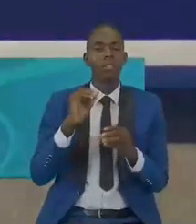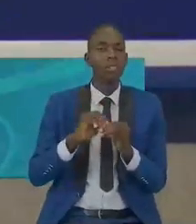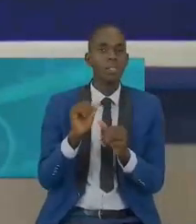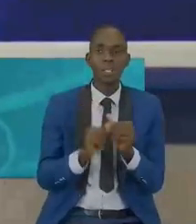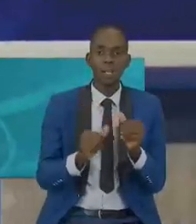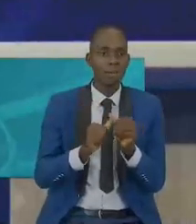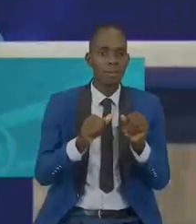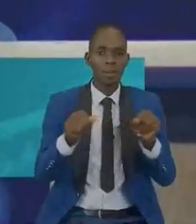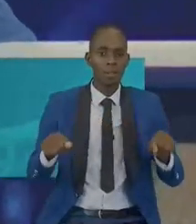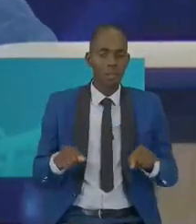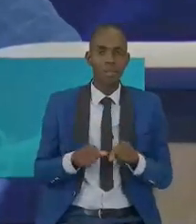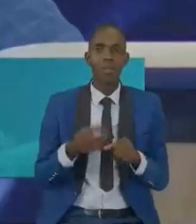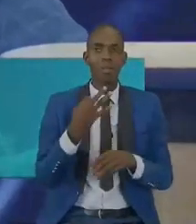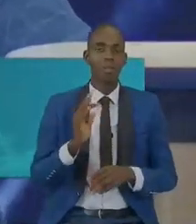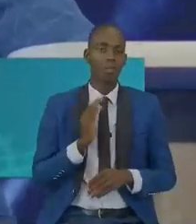La libération